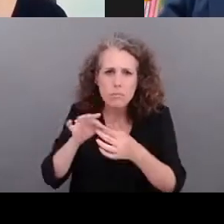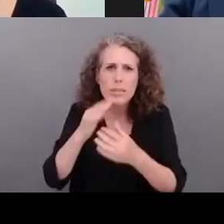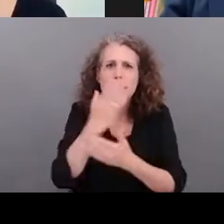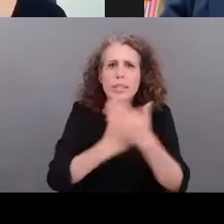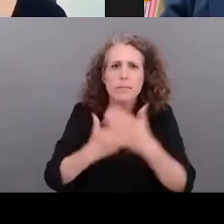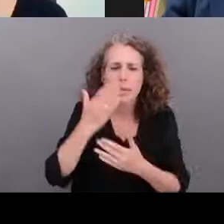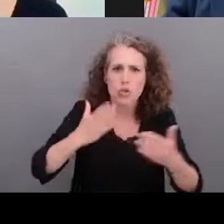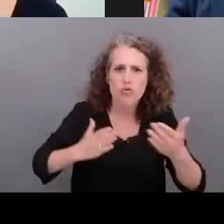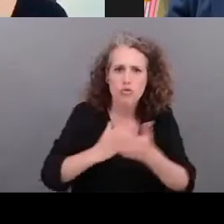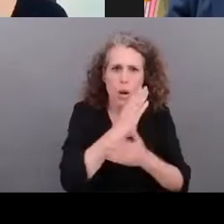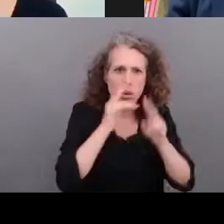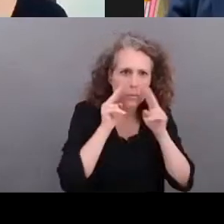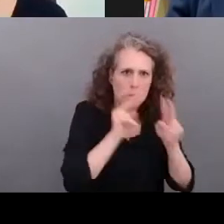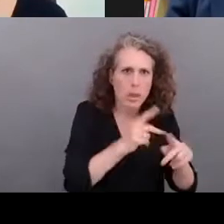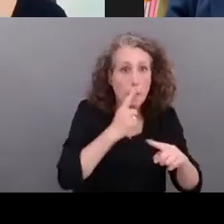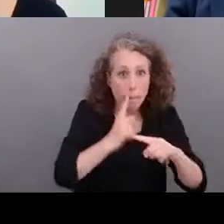nom du IDC